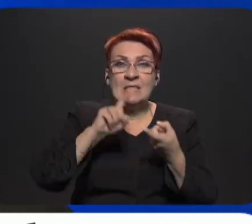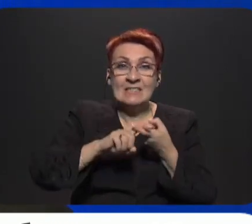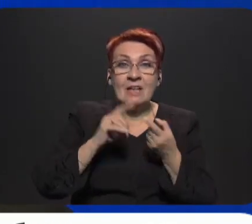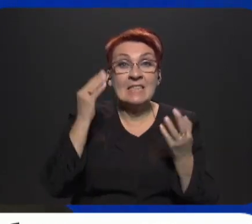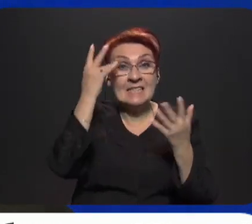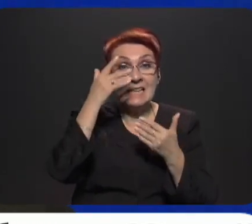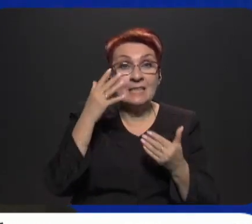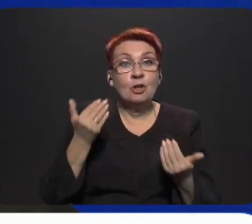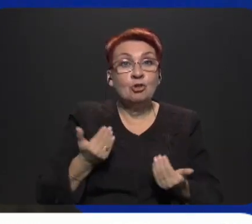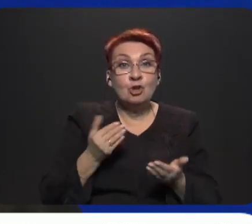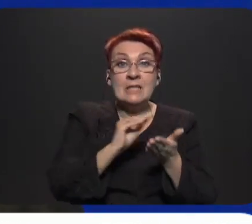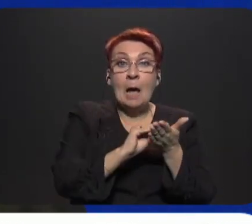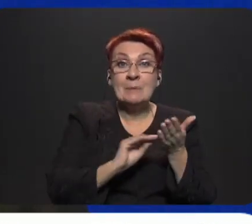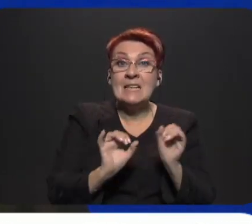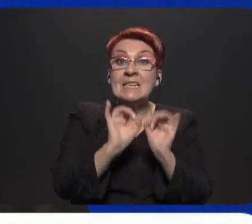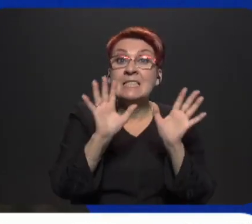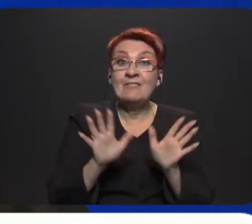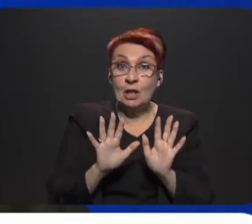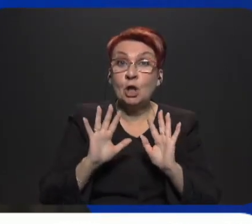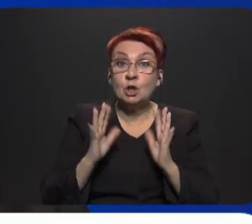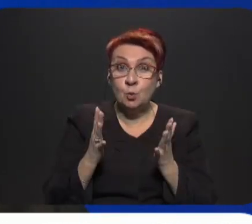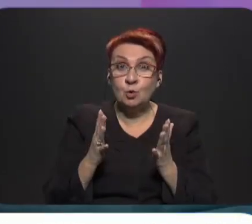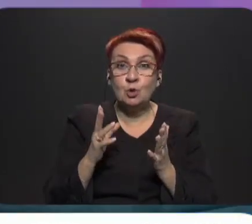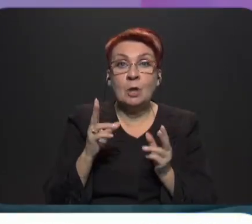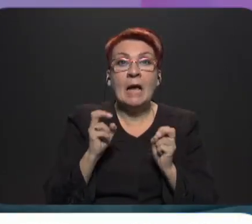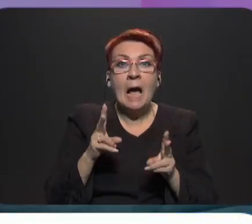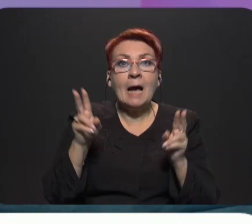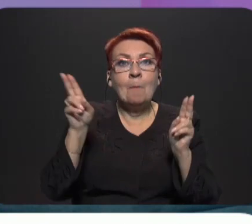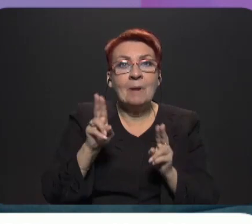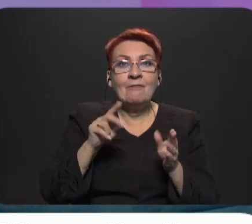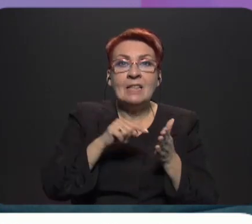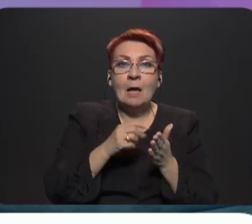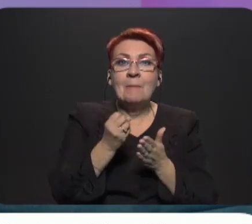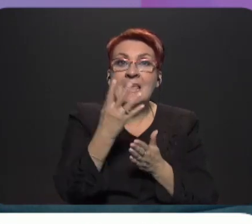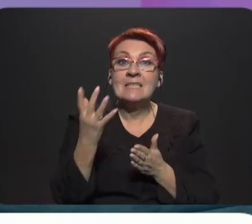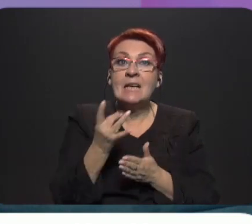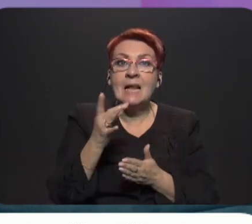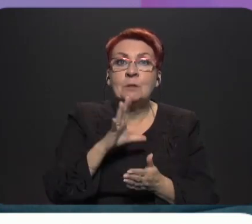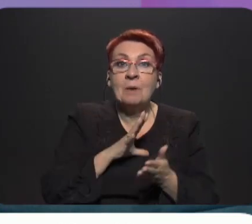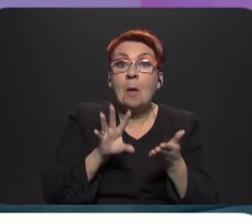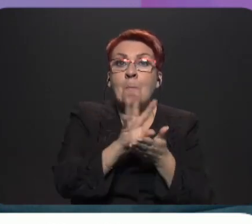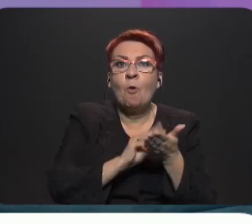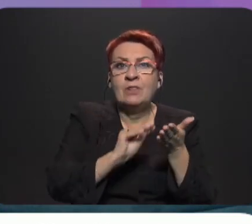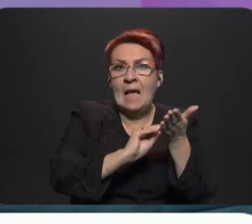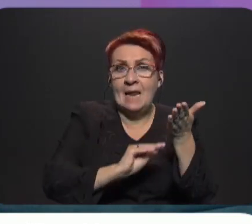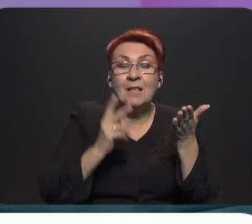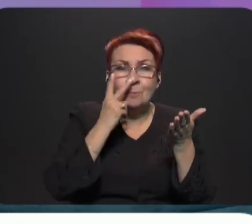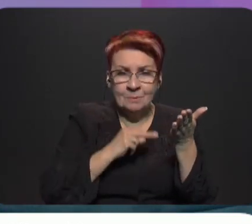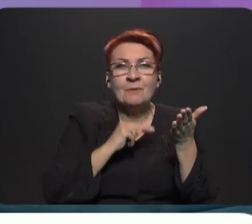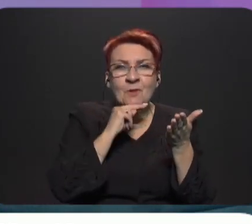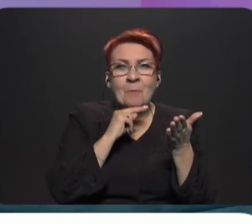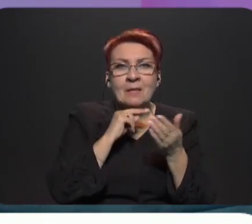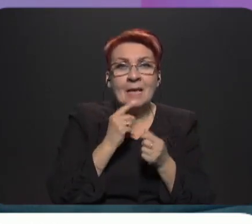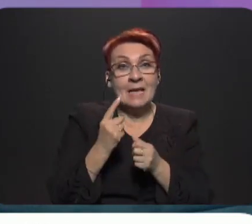в жизнеописании святых случаи, то, как правило, там было несколько раз повторение. Вот. Потому что с